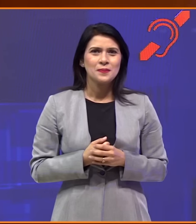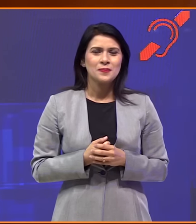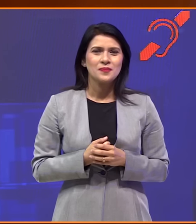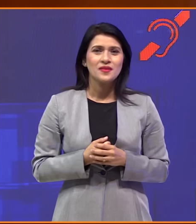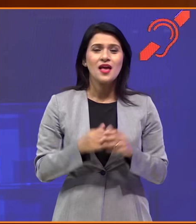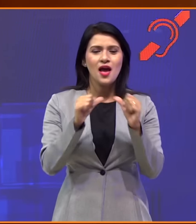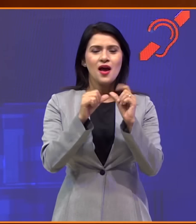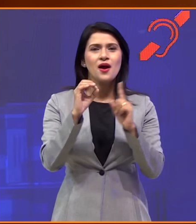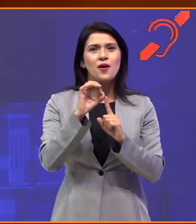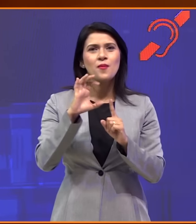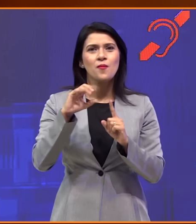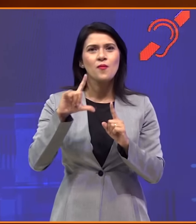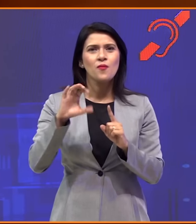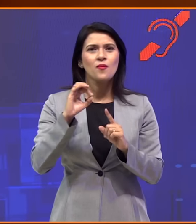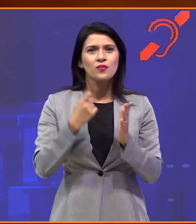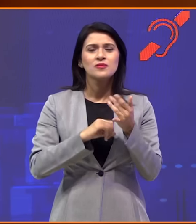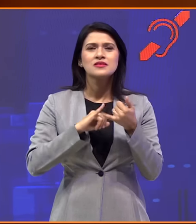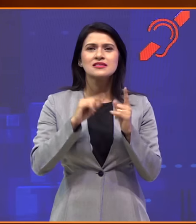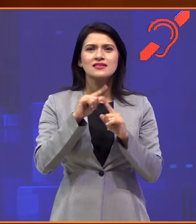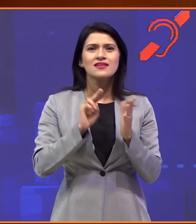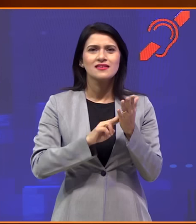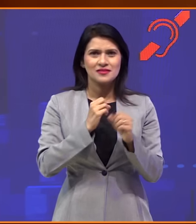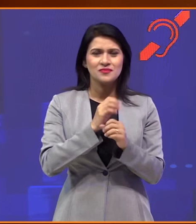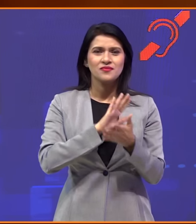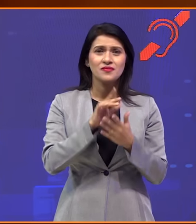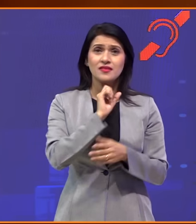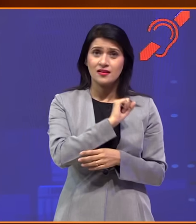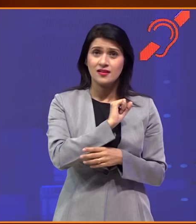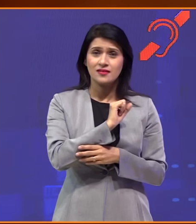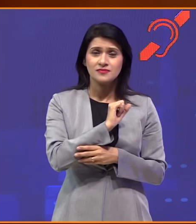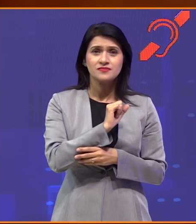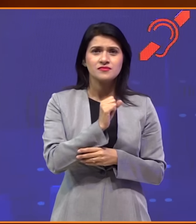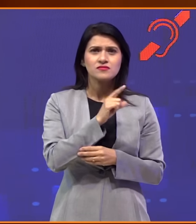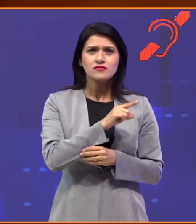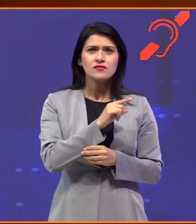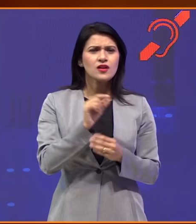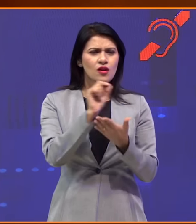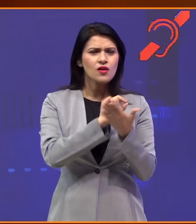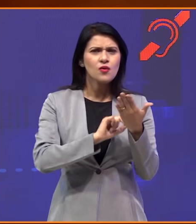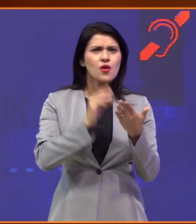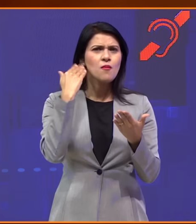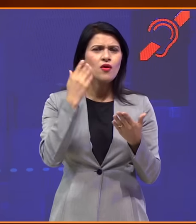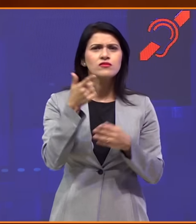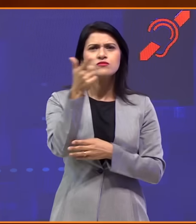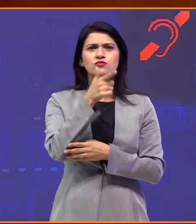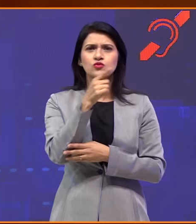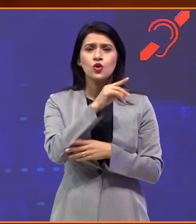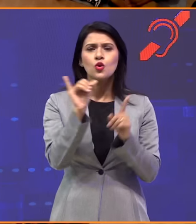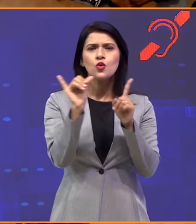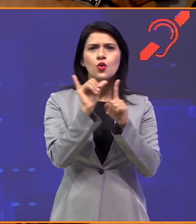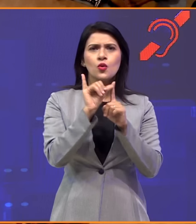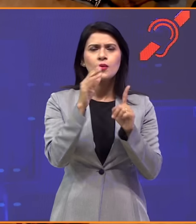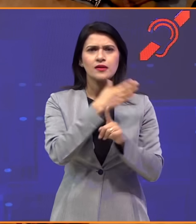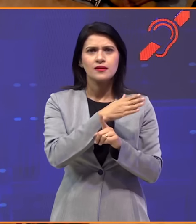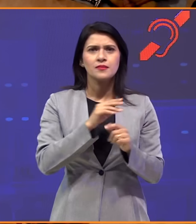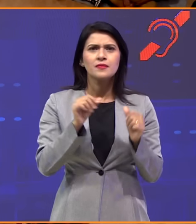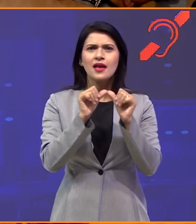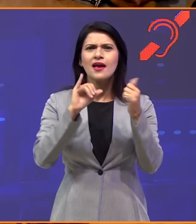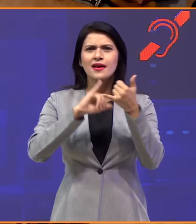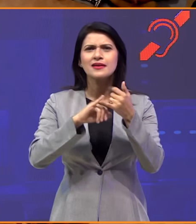कार्की यंग आदमी है और उस आदमी ने एक एस्परेंस करके शो बनाया था अच्छा